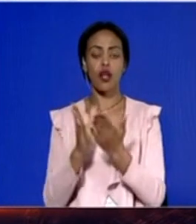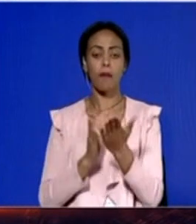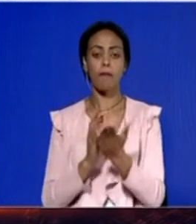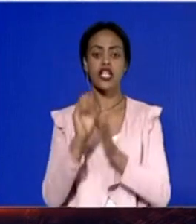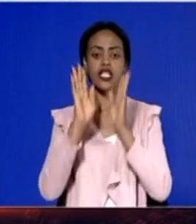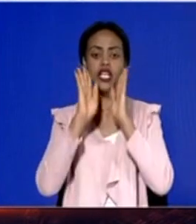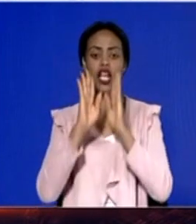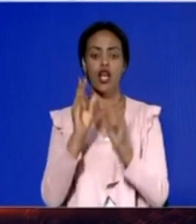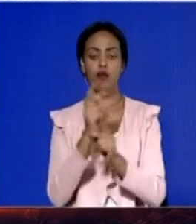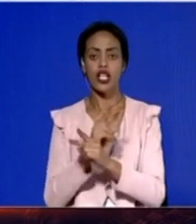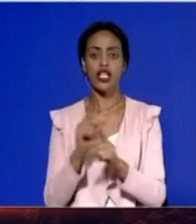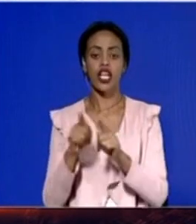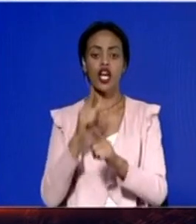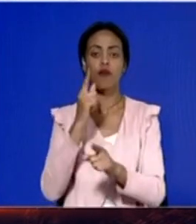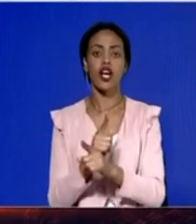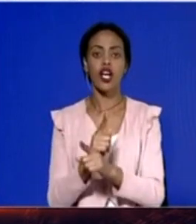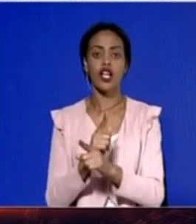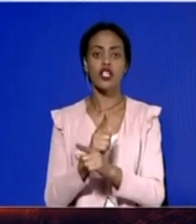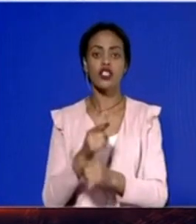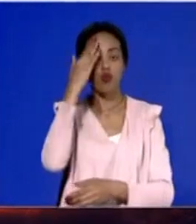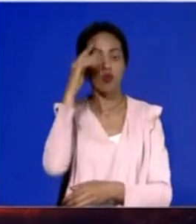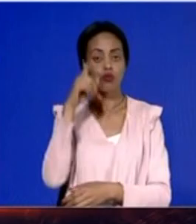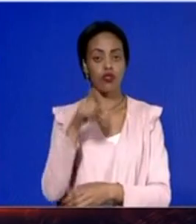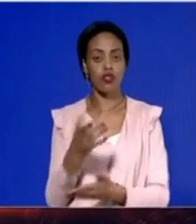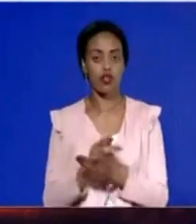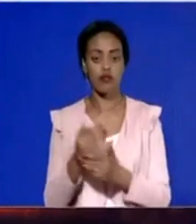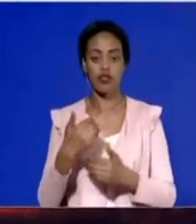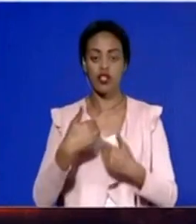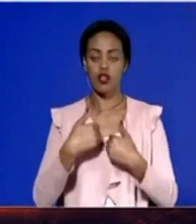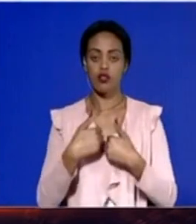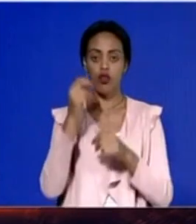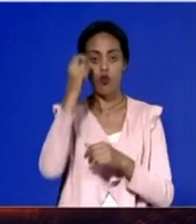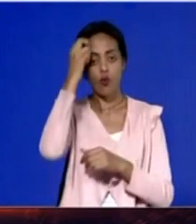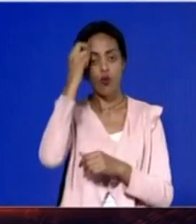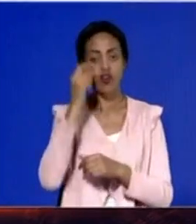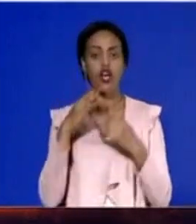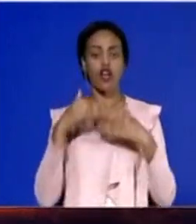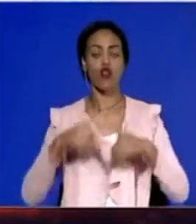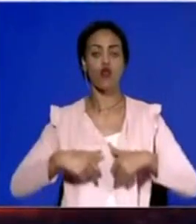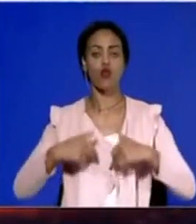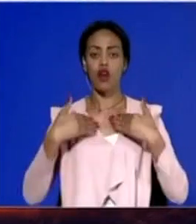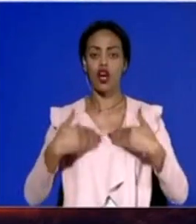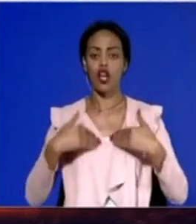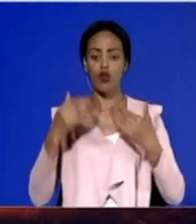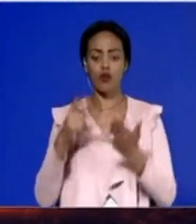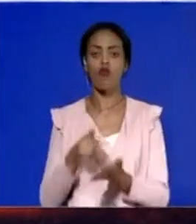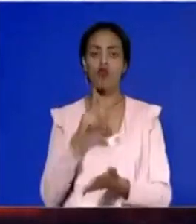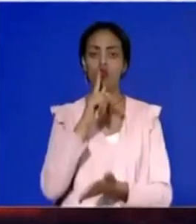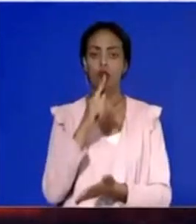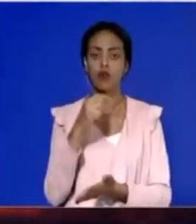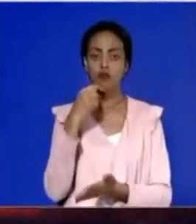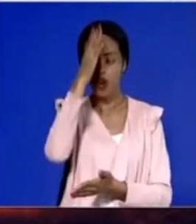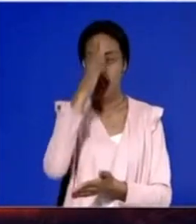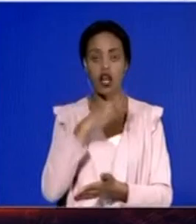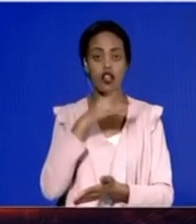ሰላም ድሕነት ክልና ከም ነረጋግፅ ግን ክፈልጡ ንደሊ። ምእንተ ህልውና ትግራይ ወለድና ሂወቶምን ኣካሎምን ገቢሮም እዮም ዝበሉ